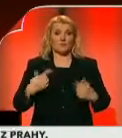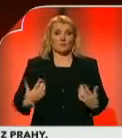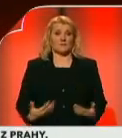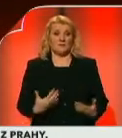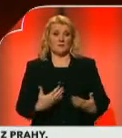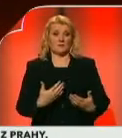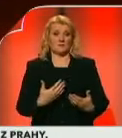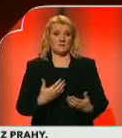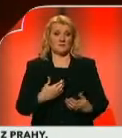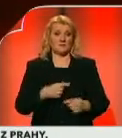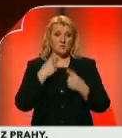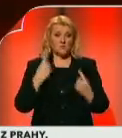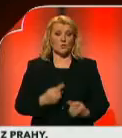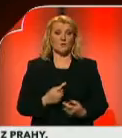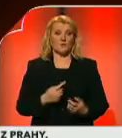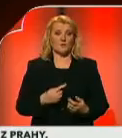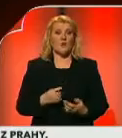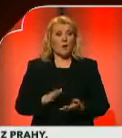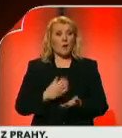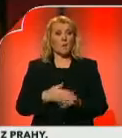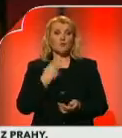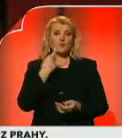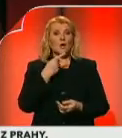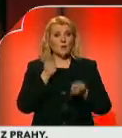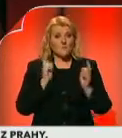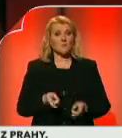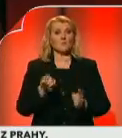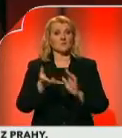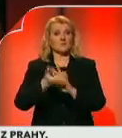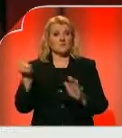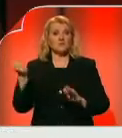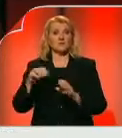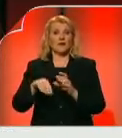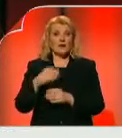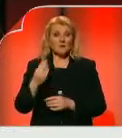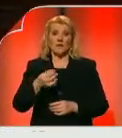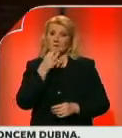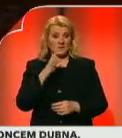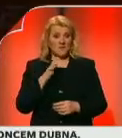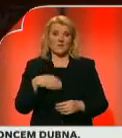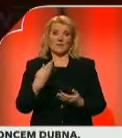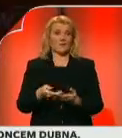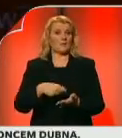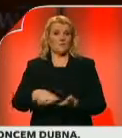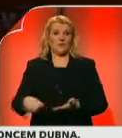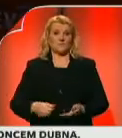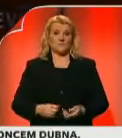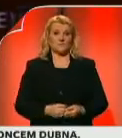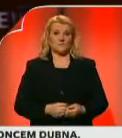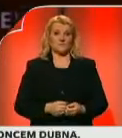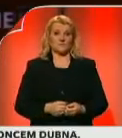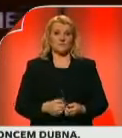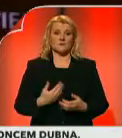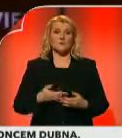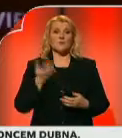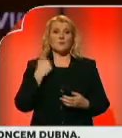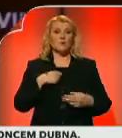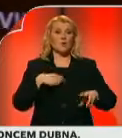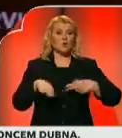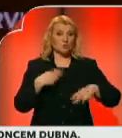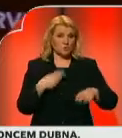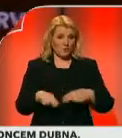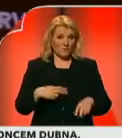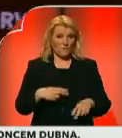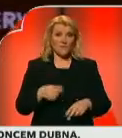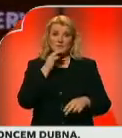nepřevezme eskartu. No tak proč jste to říkali? Proč jste říkali, musíte vzít eskartu, jinak nedostanete vyplacený dávky? Tak podívejte se na celý ten rozhovor, který já jsem k tomu poskytoval,